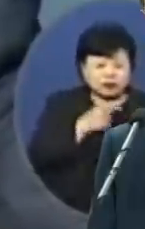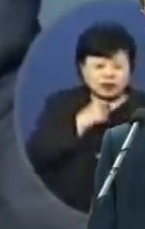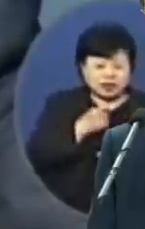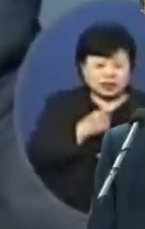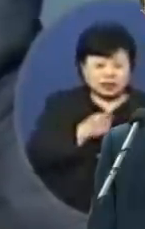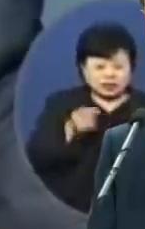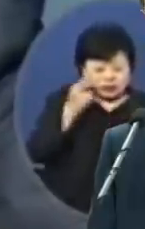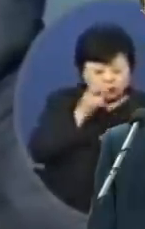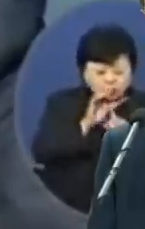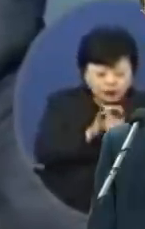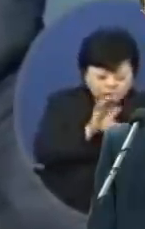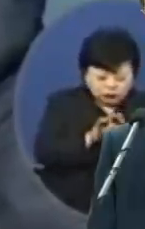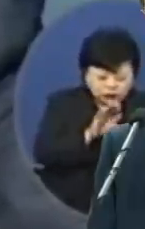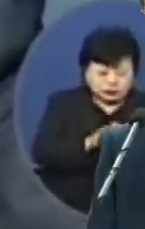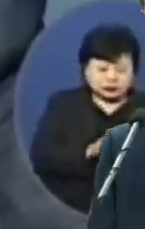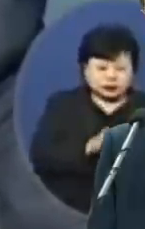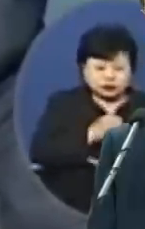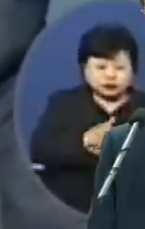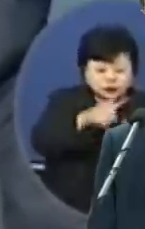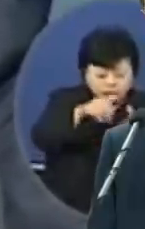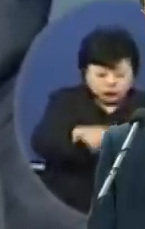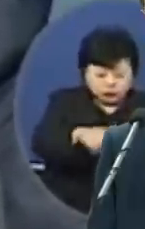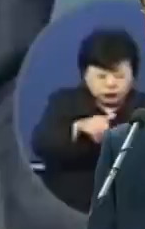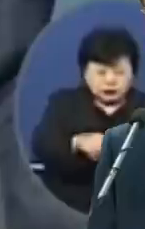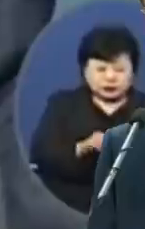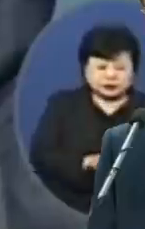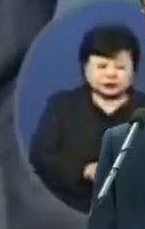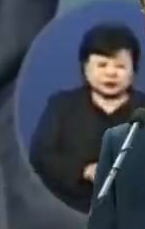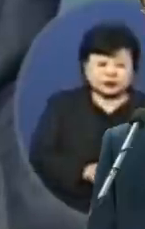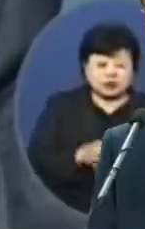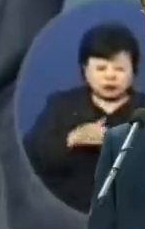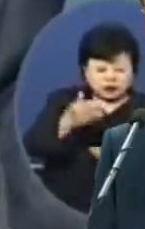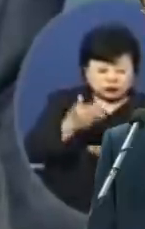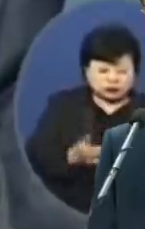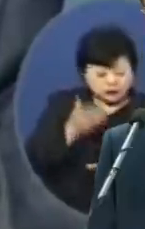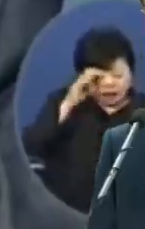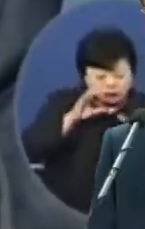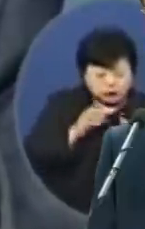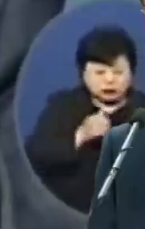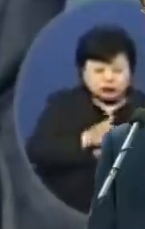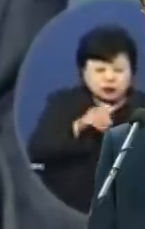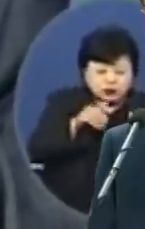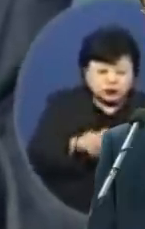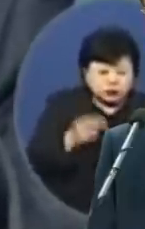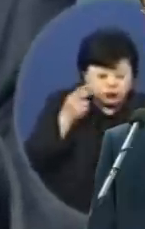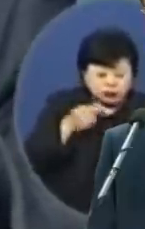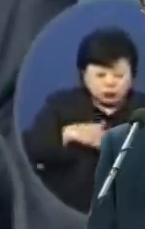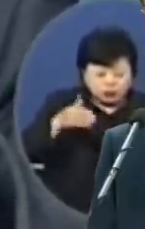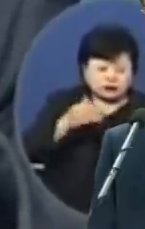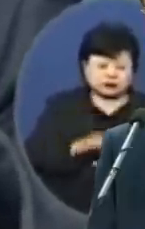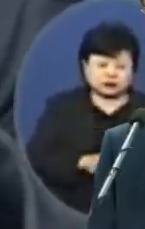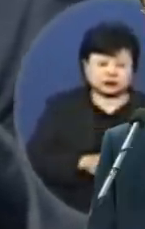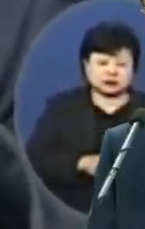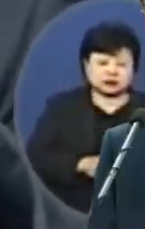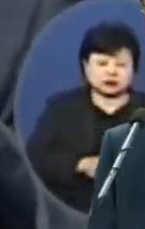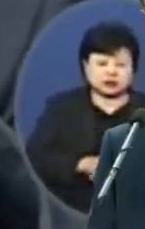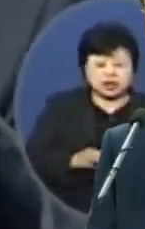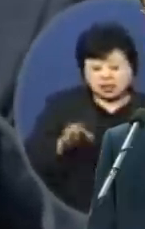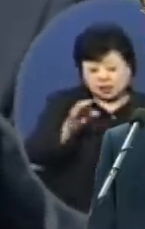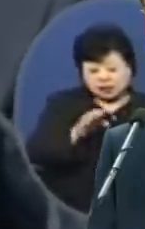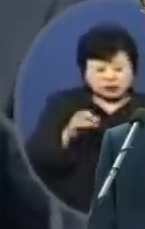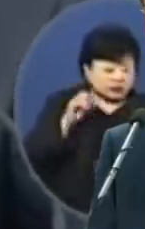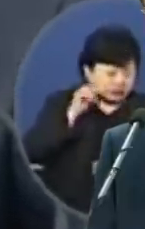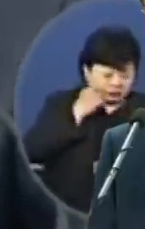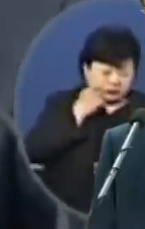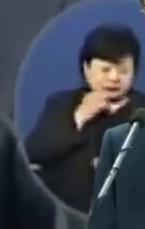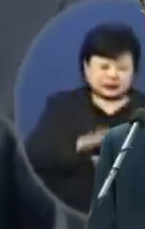이들을 돌봐줄 주의 종들을 보내야 되는데 한국에서 주의 종들을 미국으로 파송할 만큼 한국에 경제력이